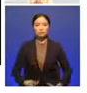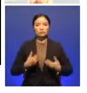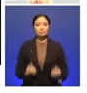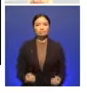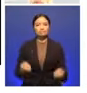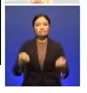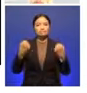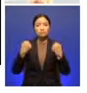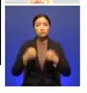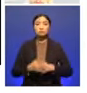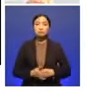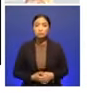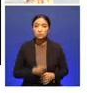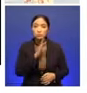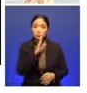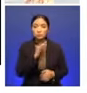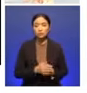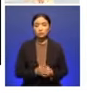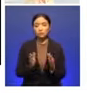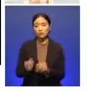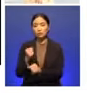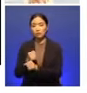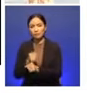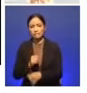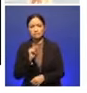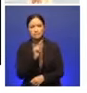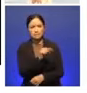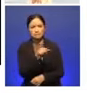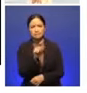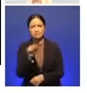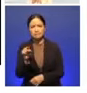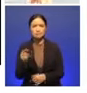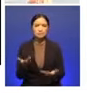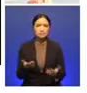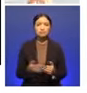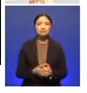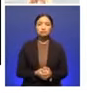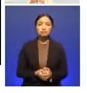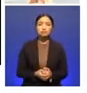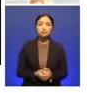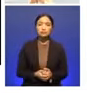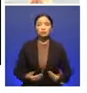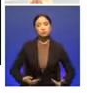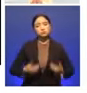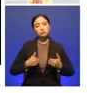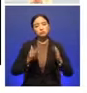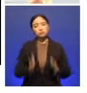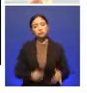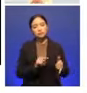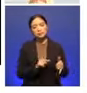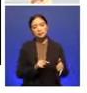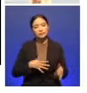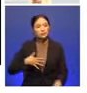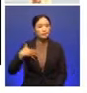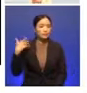อยู่ถ้าเราอยู่กันผู้ต้องขังเจ้าหน้าที่สั่งการอะไรอย่างเงี้ยนะคะก็จะทำให้ชีวิตคนเนี่ยมัน